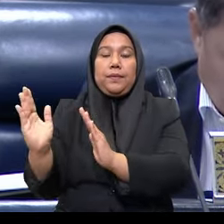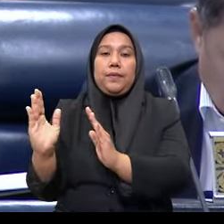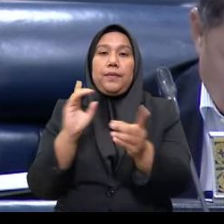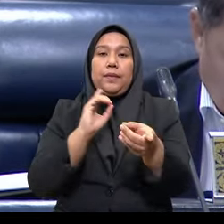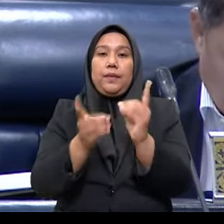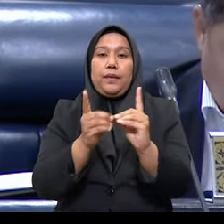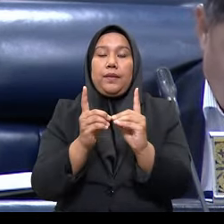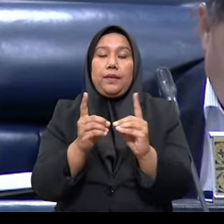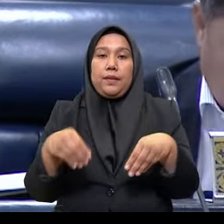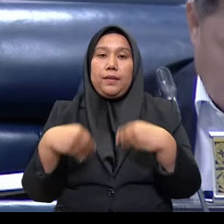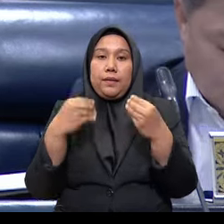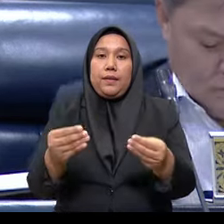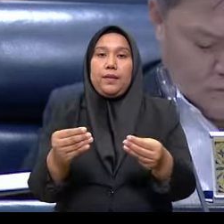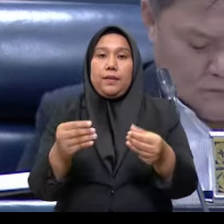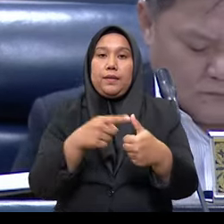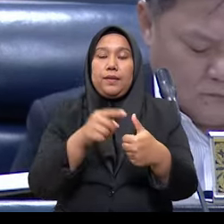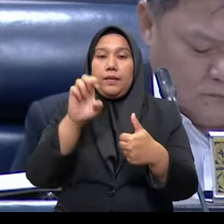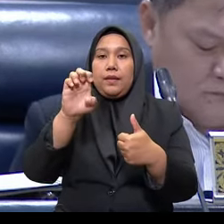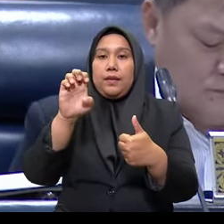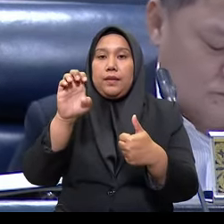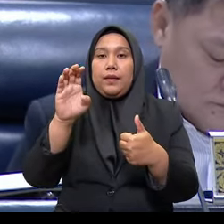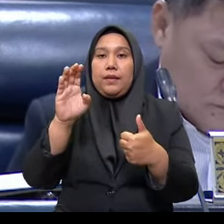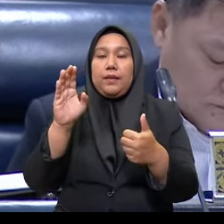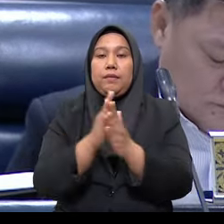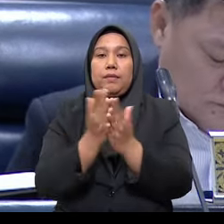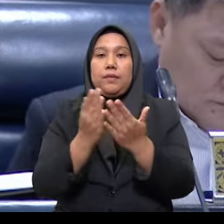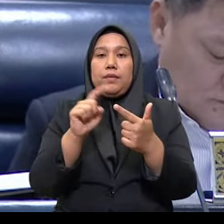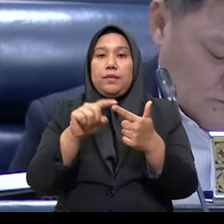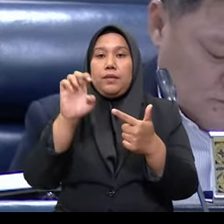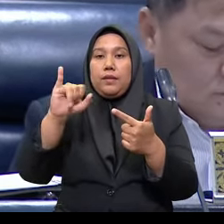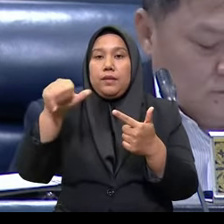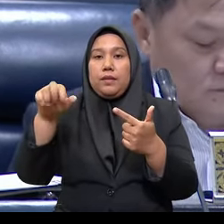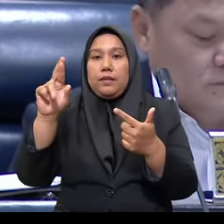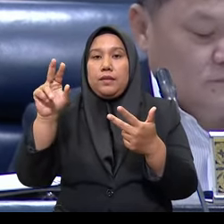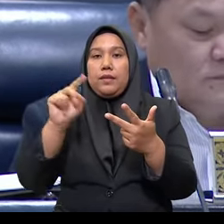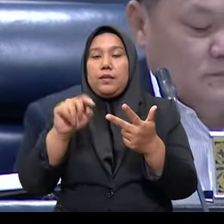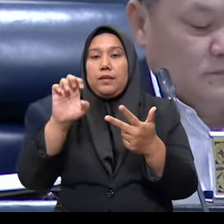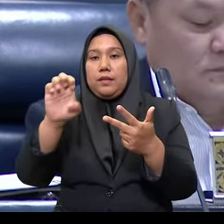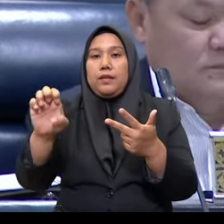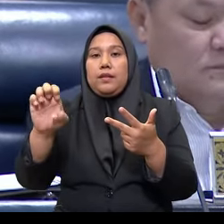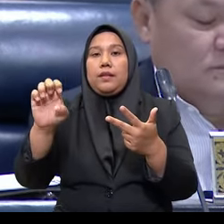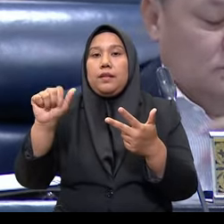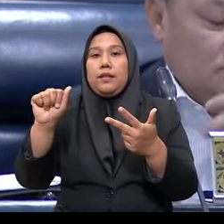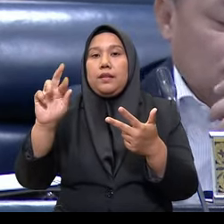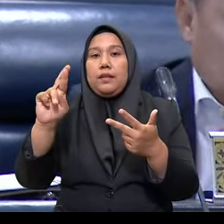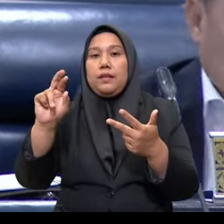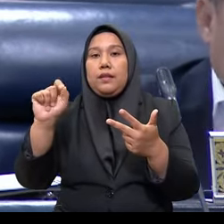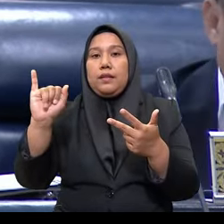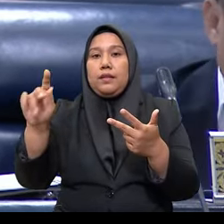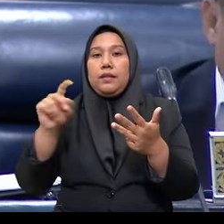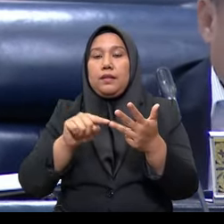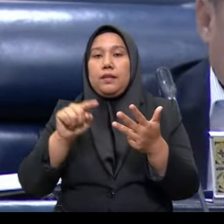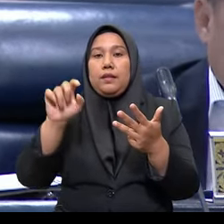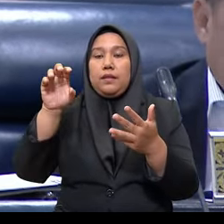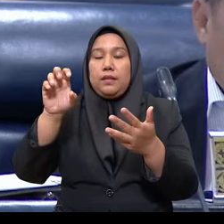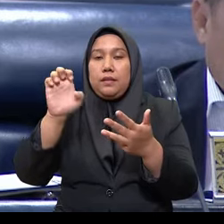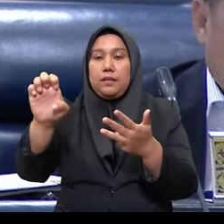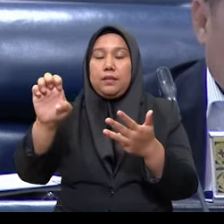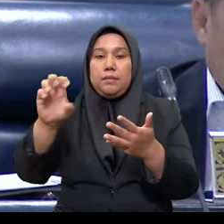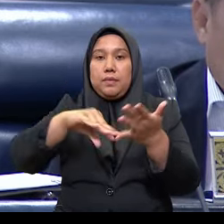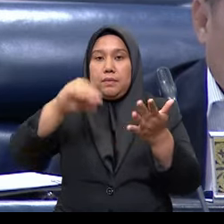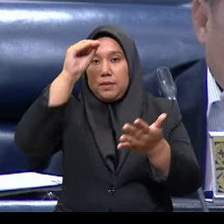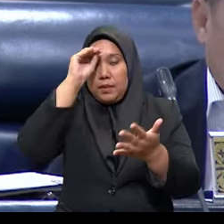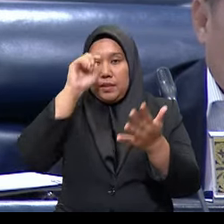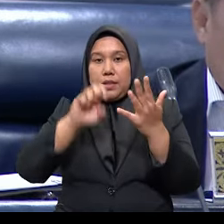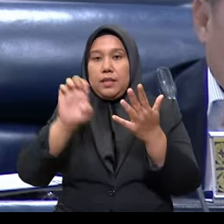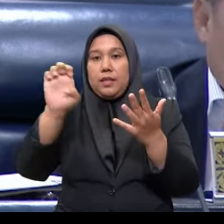ditawarkan adalah seperti e-buku, e-journal, e-artikel, e-pembelajaran, e-majalah